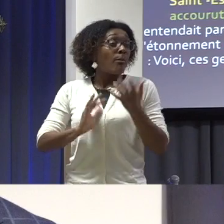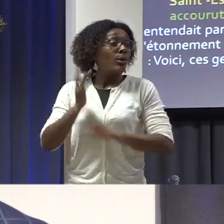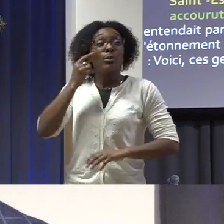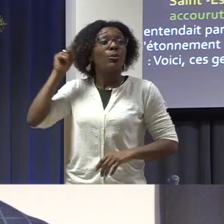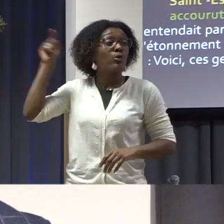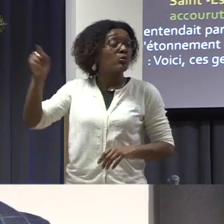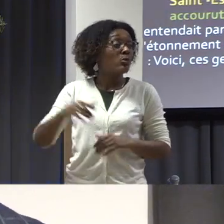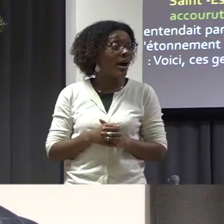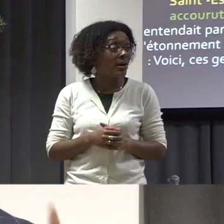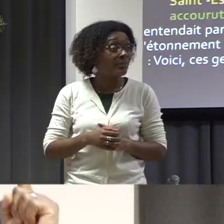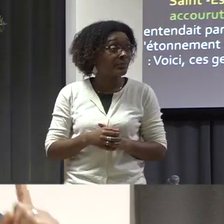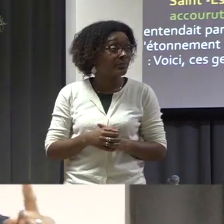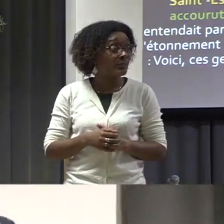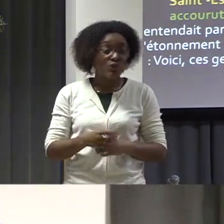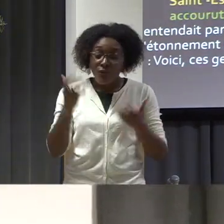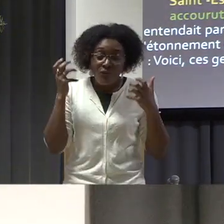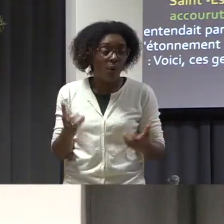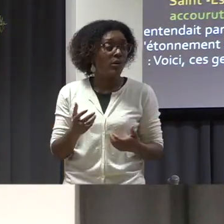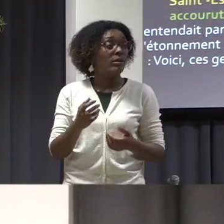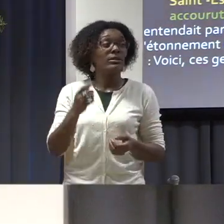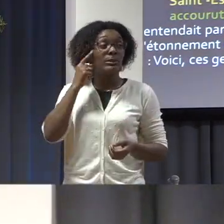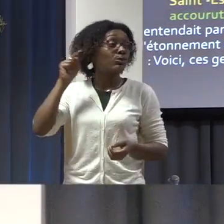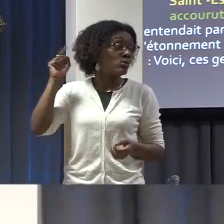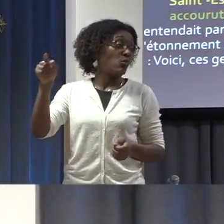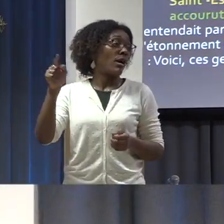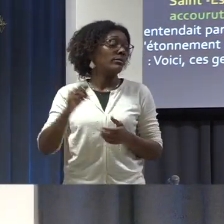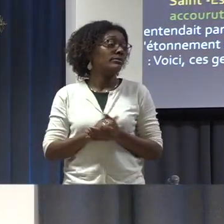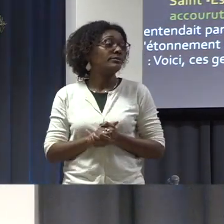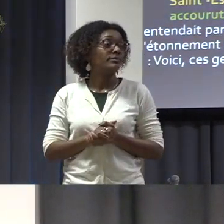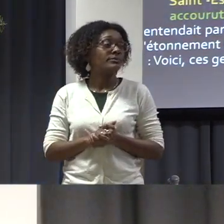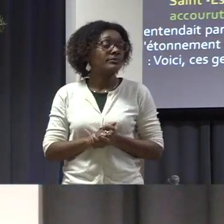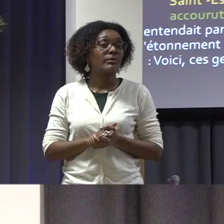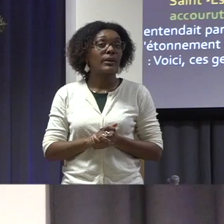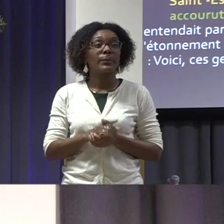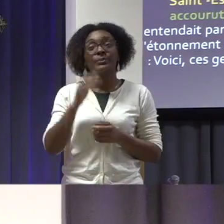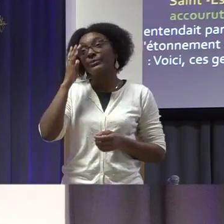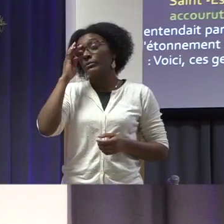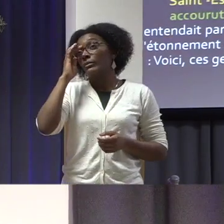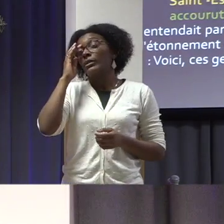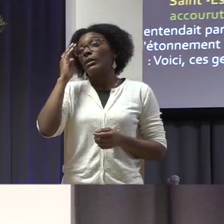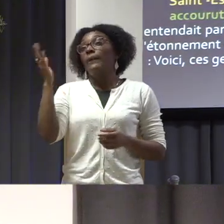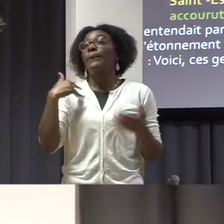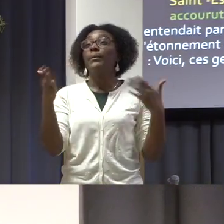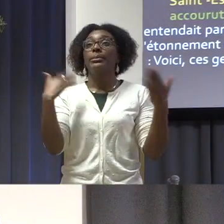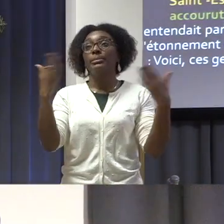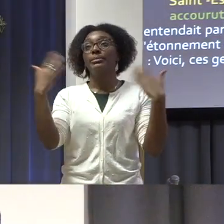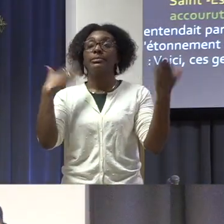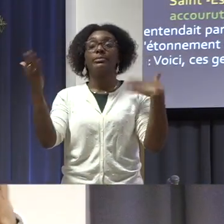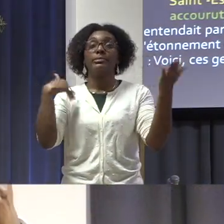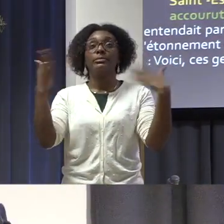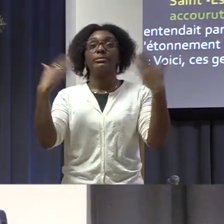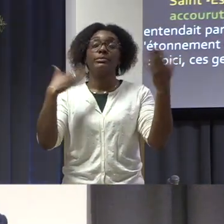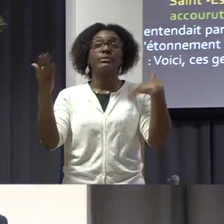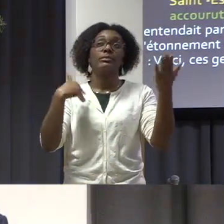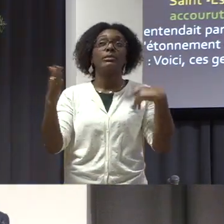si un prix à payer je vais le pays je vais le payer parce que mieux vaut mourir en sachant